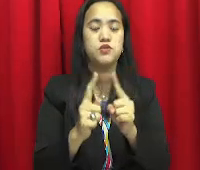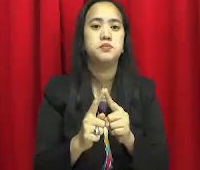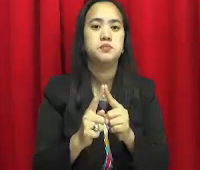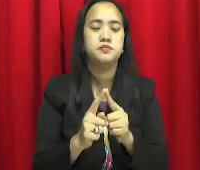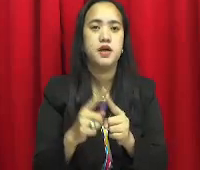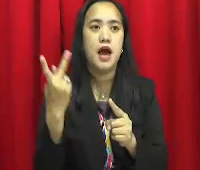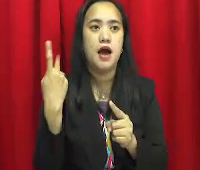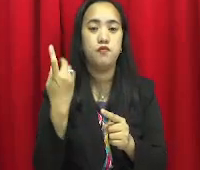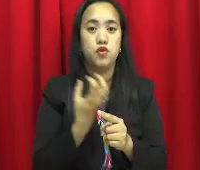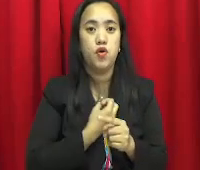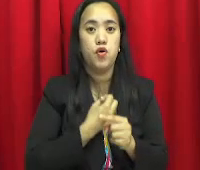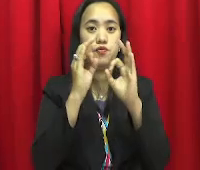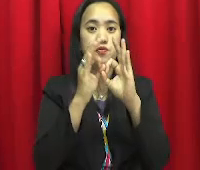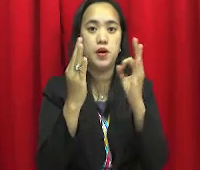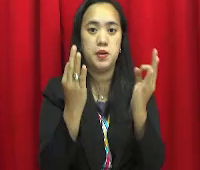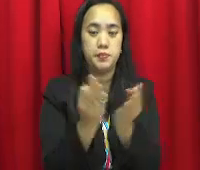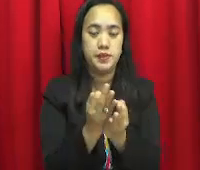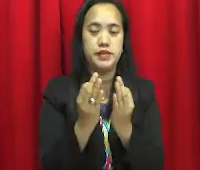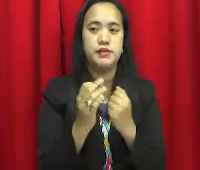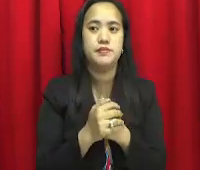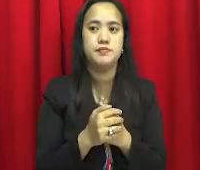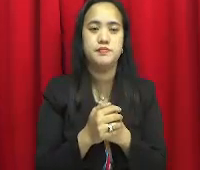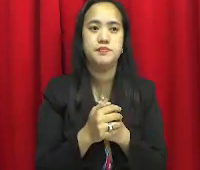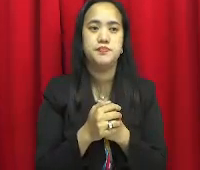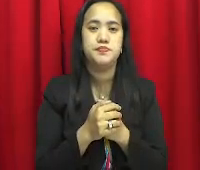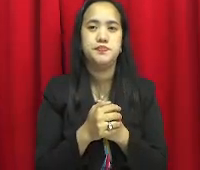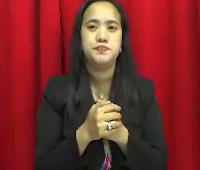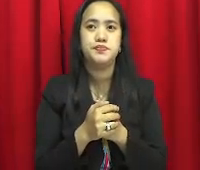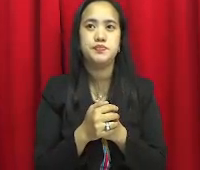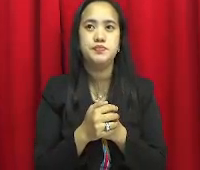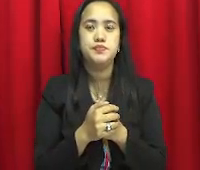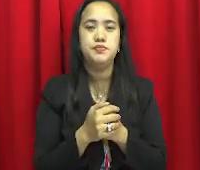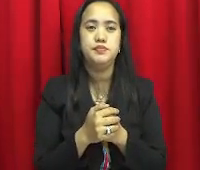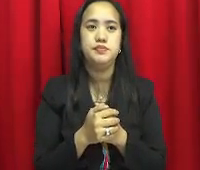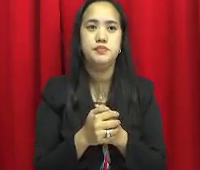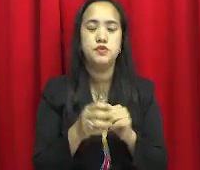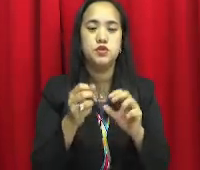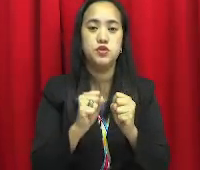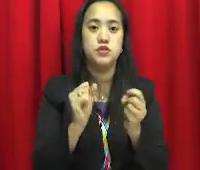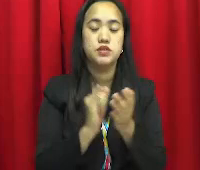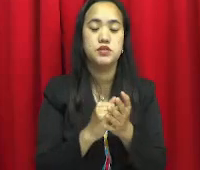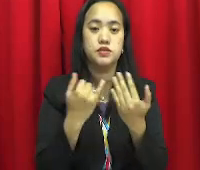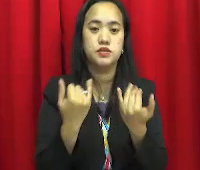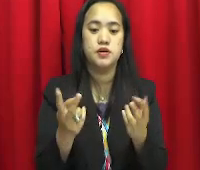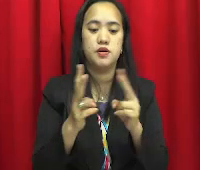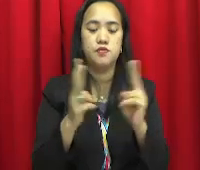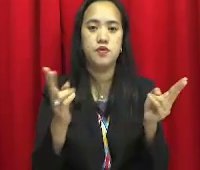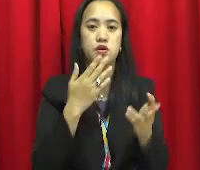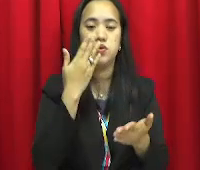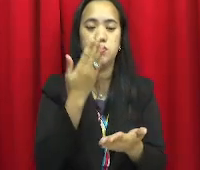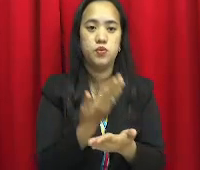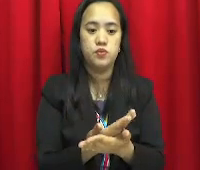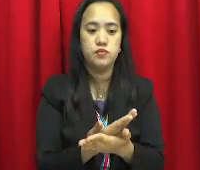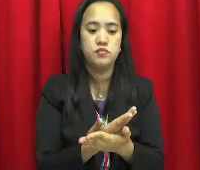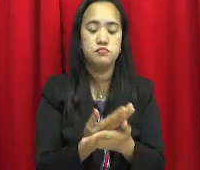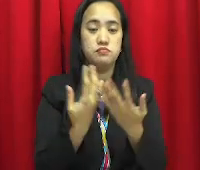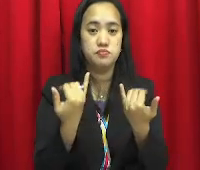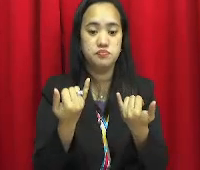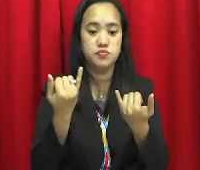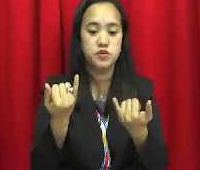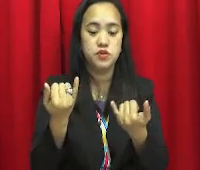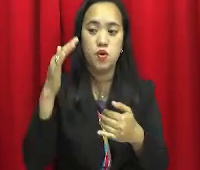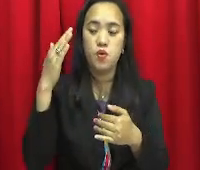ko, kahanga-hanga. Yes. Amen. Diba? Kahanga-hanga ang decision. Na may bata pa, ganyan